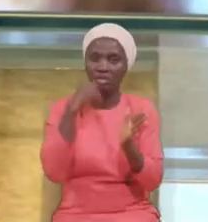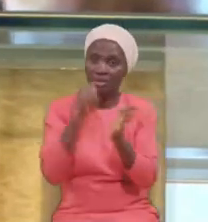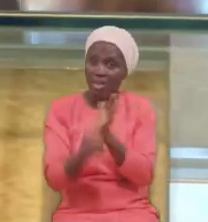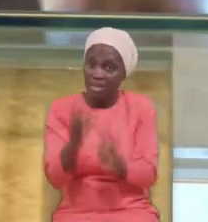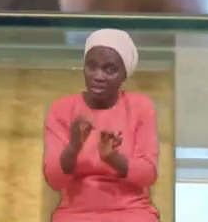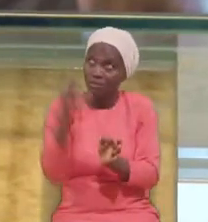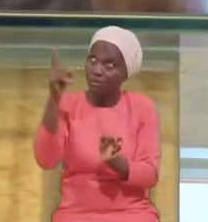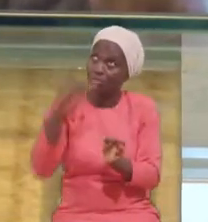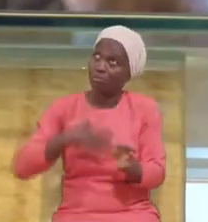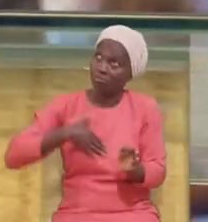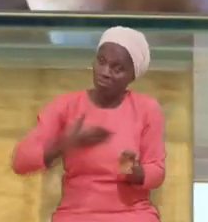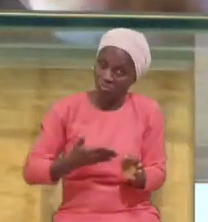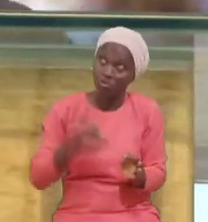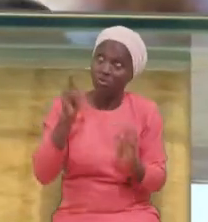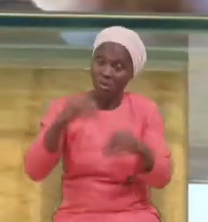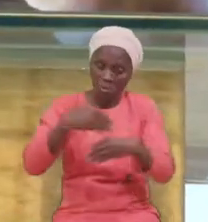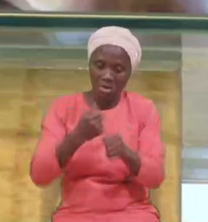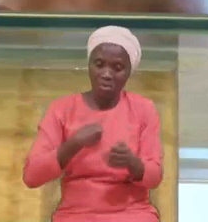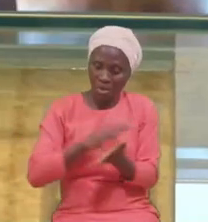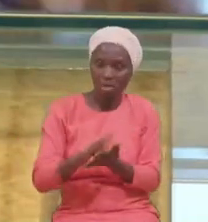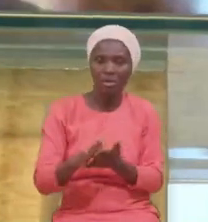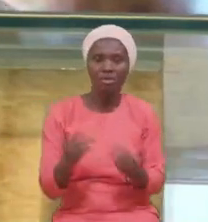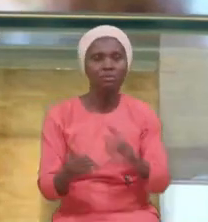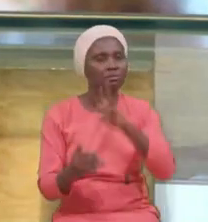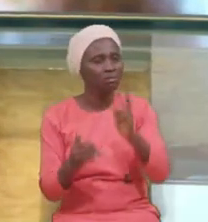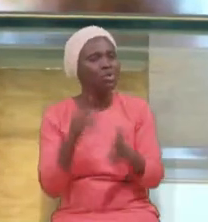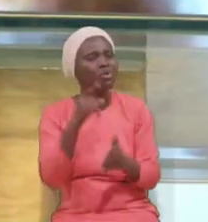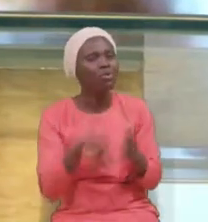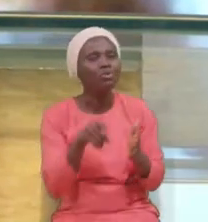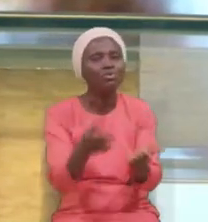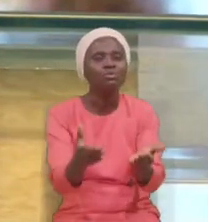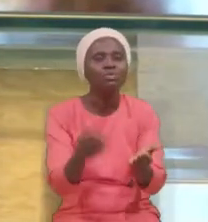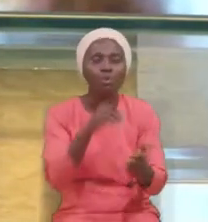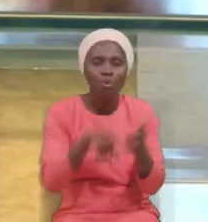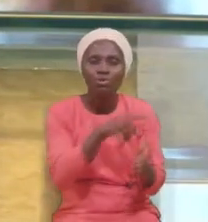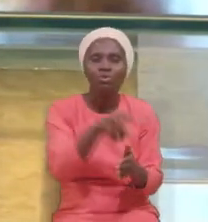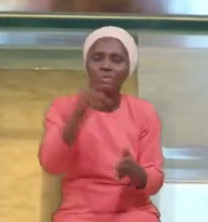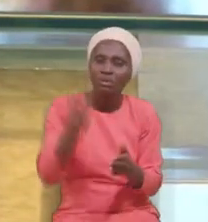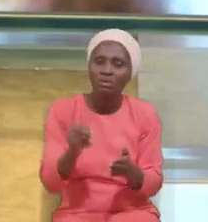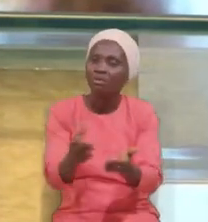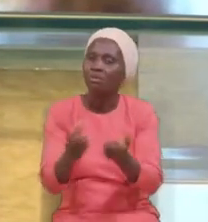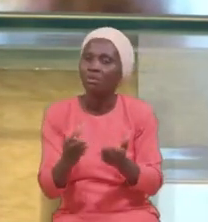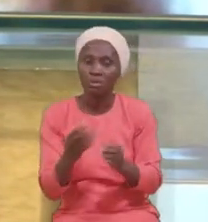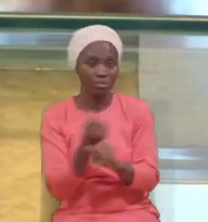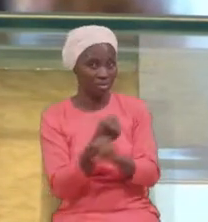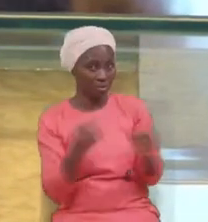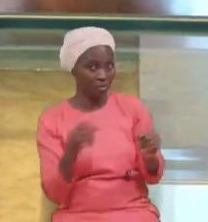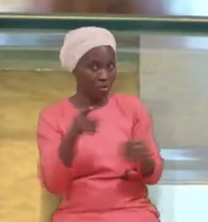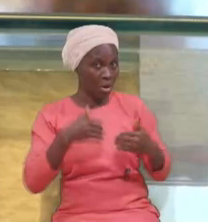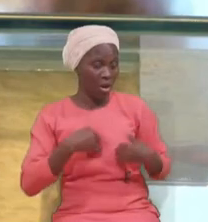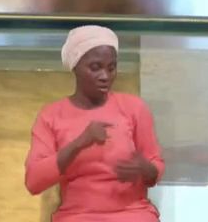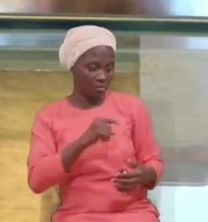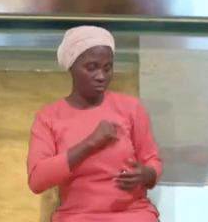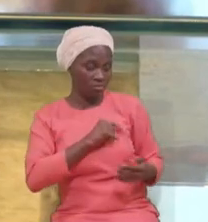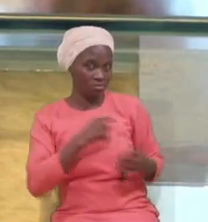tu le veux, tu peux me rendre pur. Qu'avez-vous besoin? Le salut soit défini. Vous avez la culpabilité en